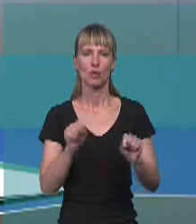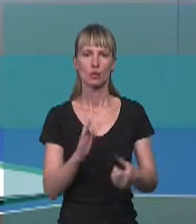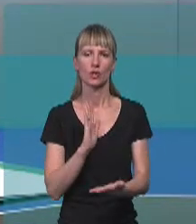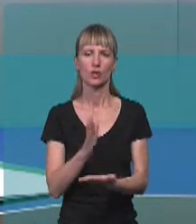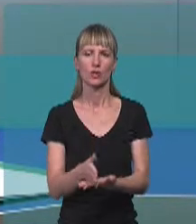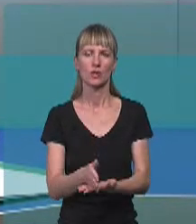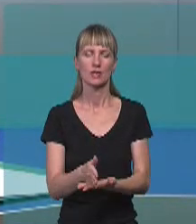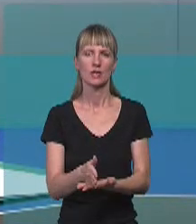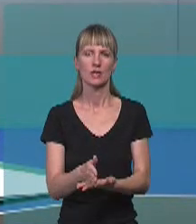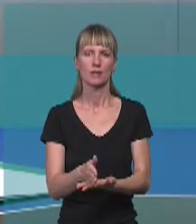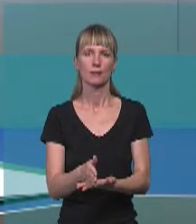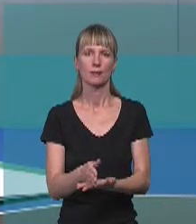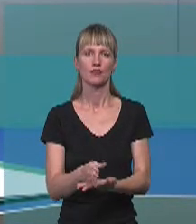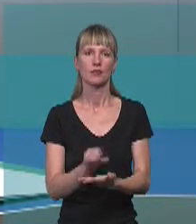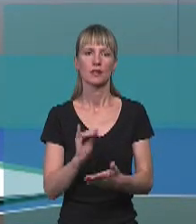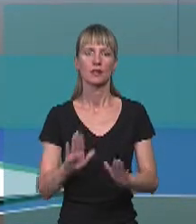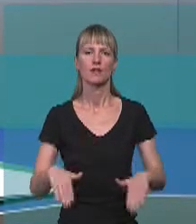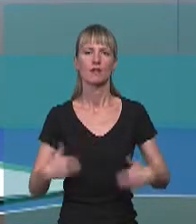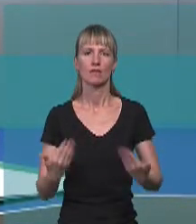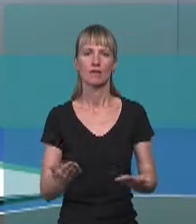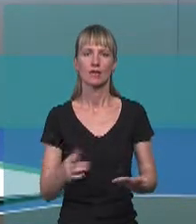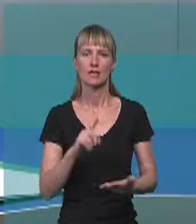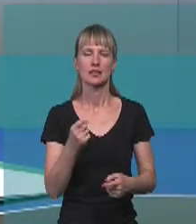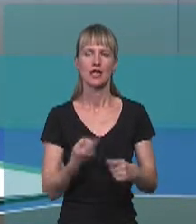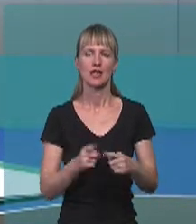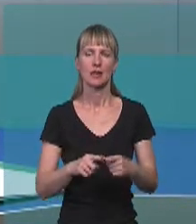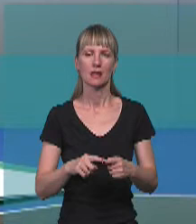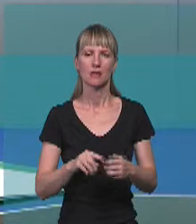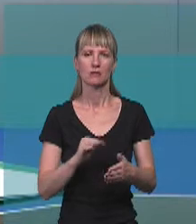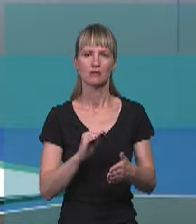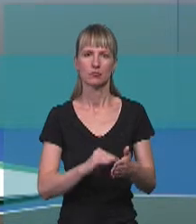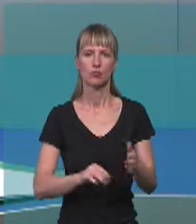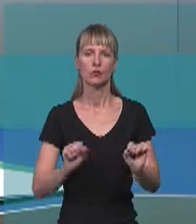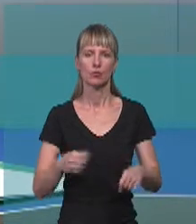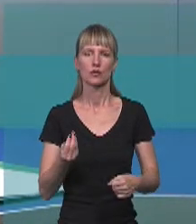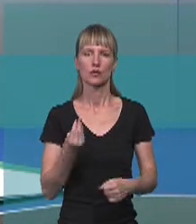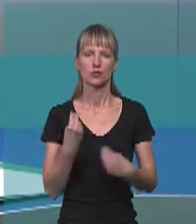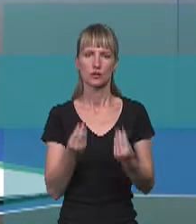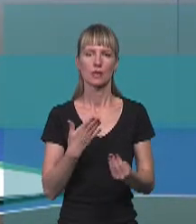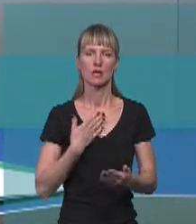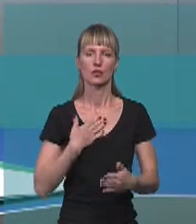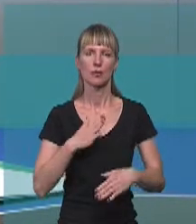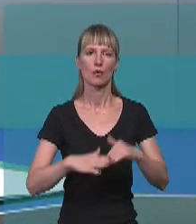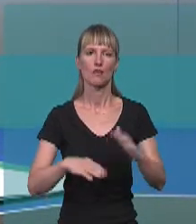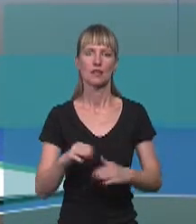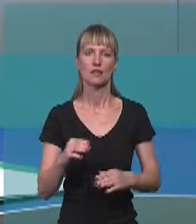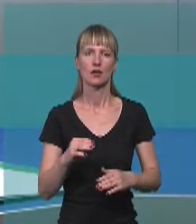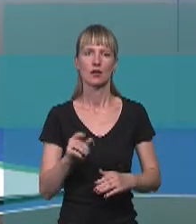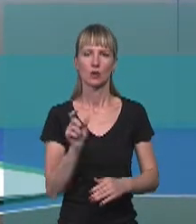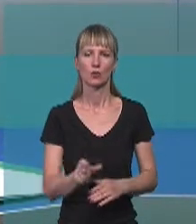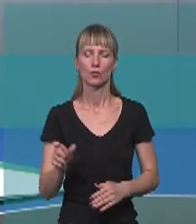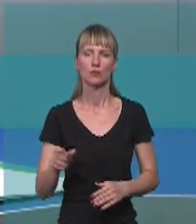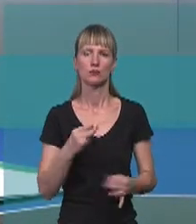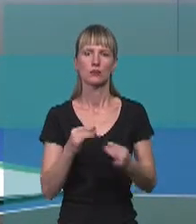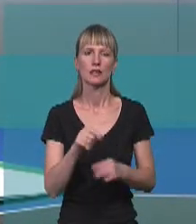орієнтуватися. І рекомендації за цим тестуванням можуть дати наші професійні фахівці, профконсультанти,